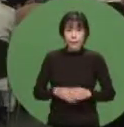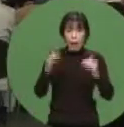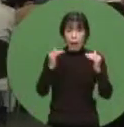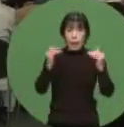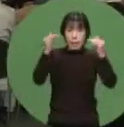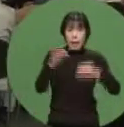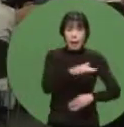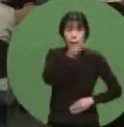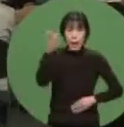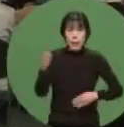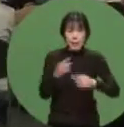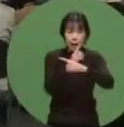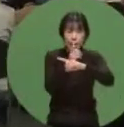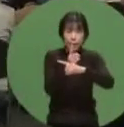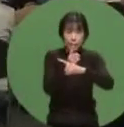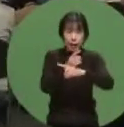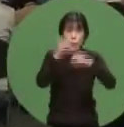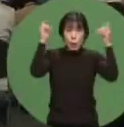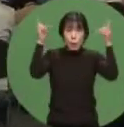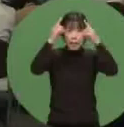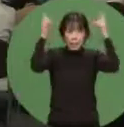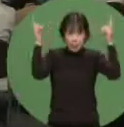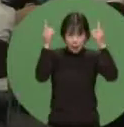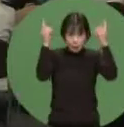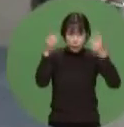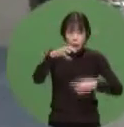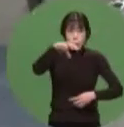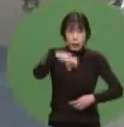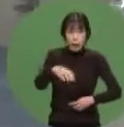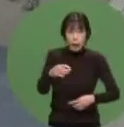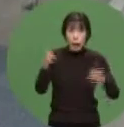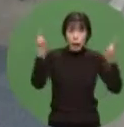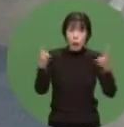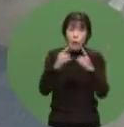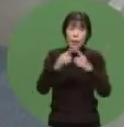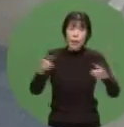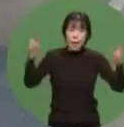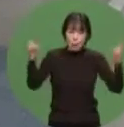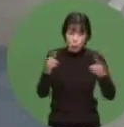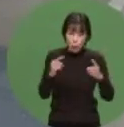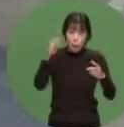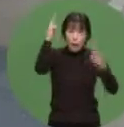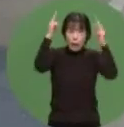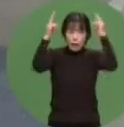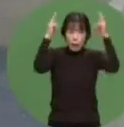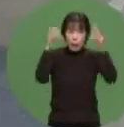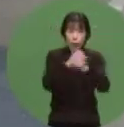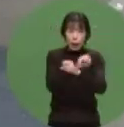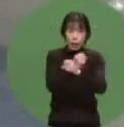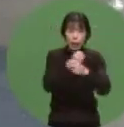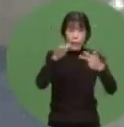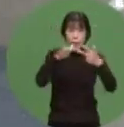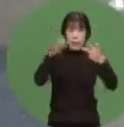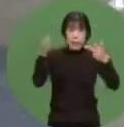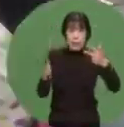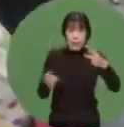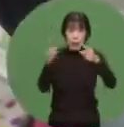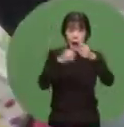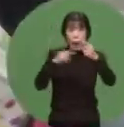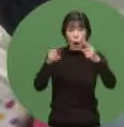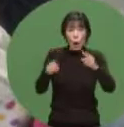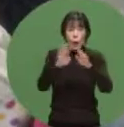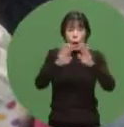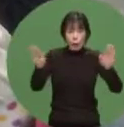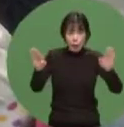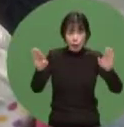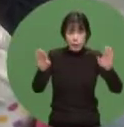高山サイエンスタウンフェスティバルではプチコンサートをはじめ、企業の研究施設が一般公開され、会話はも